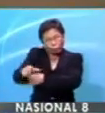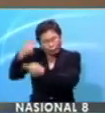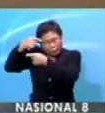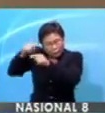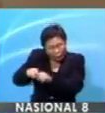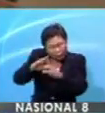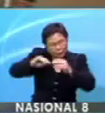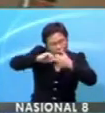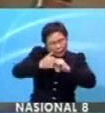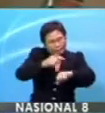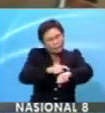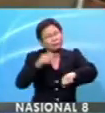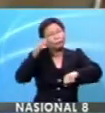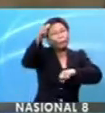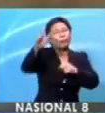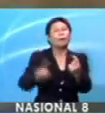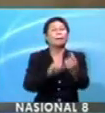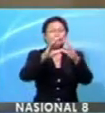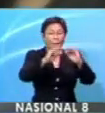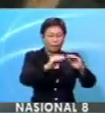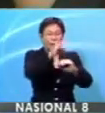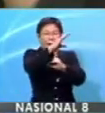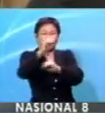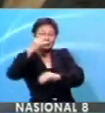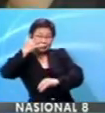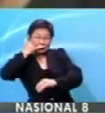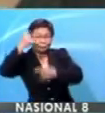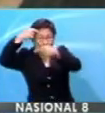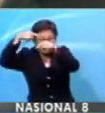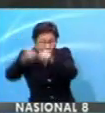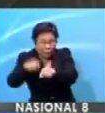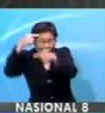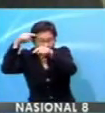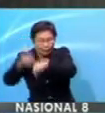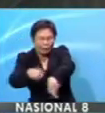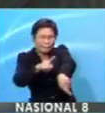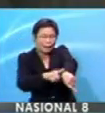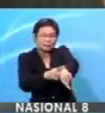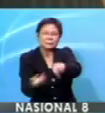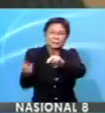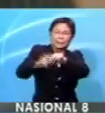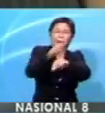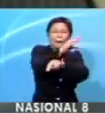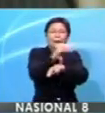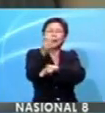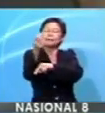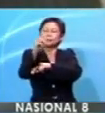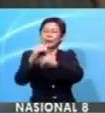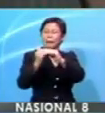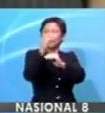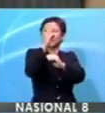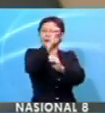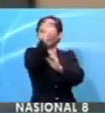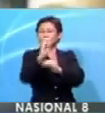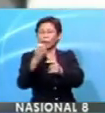jangka Masa panjang dalam pertemuan itu juga Syarikat telekomunikasi bersetuju memberi nilai masa berbual dan SMS lebih daripada 6%